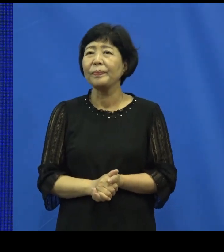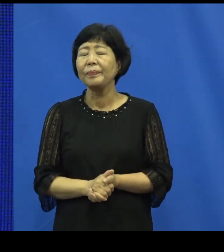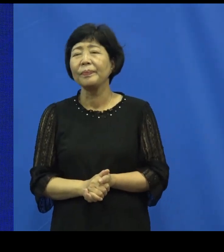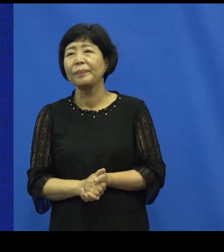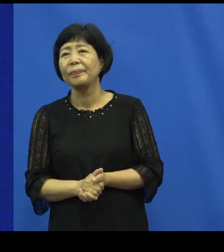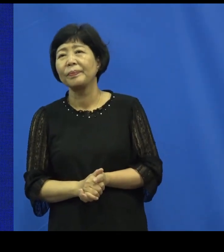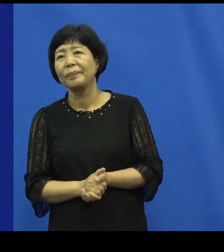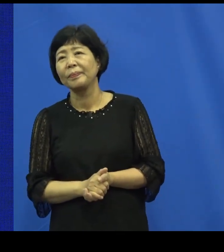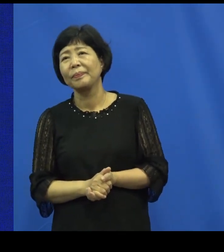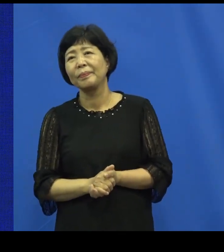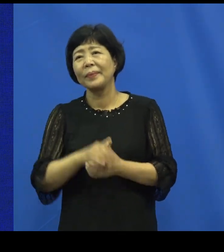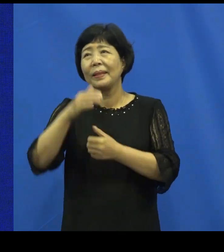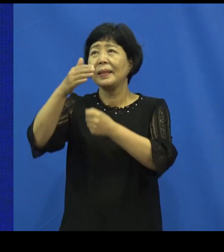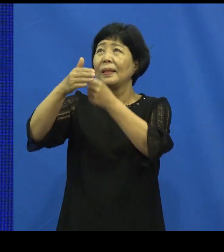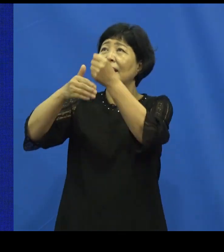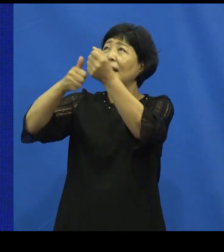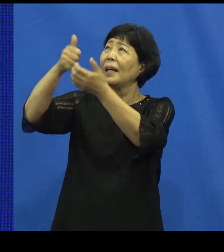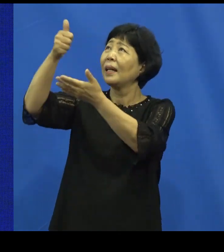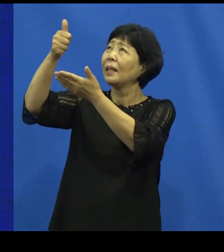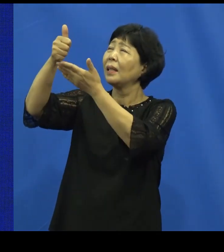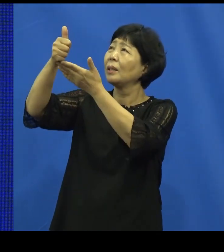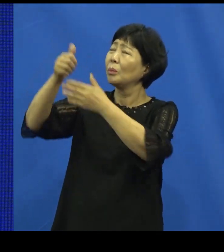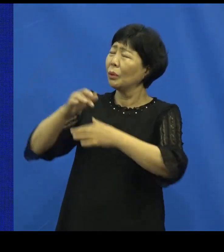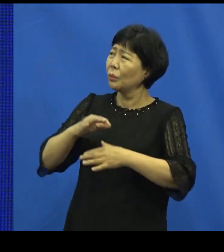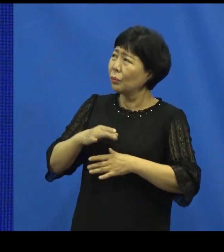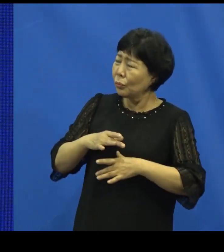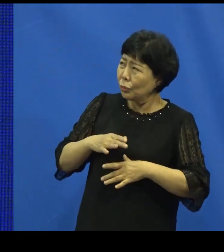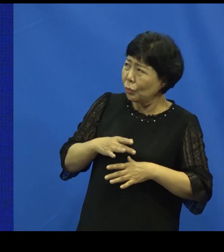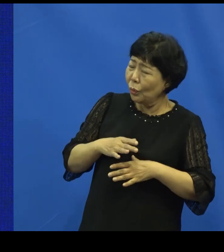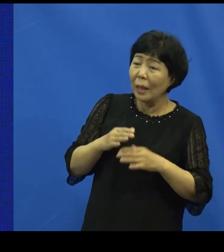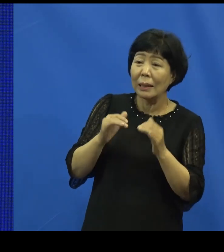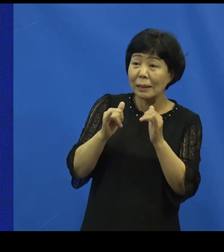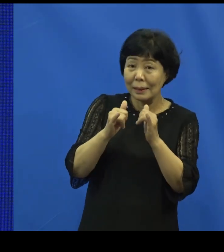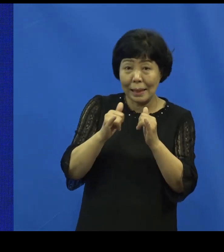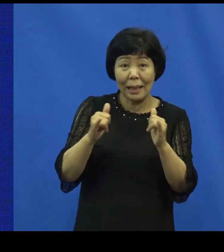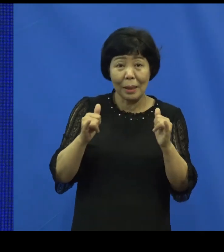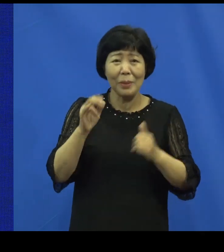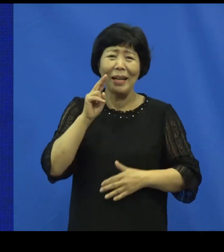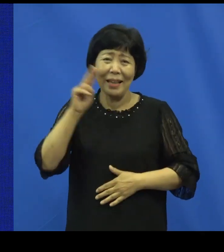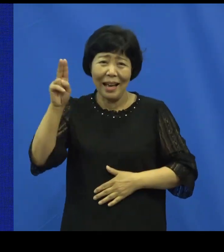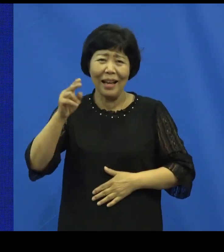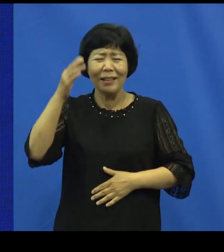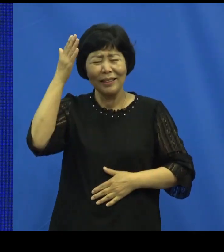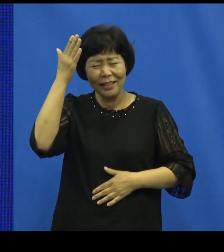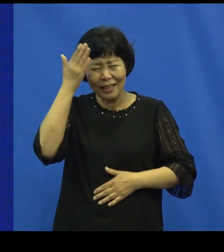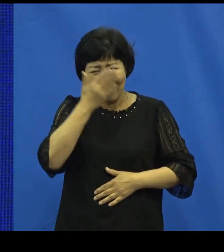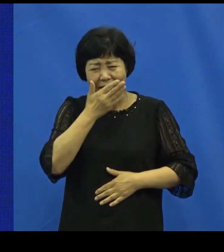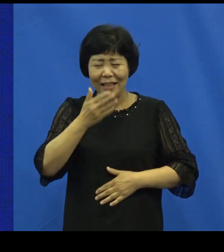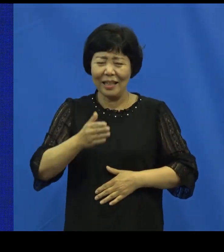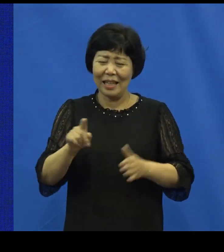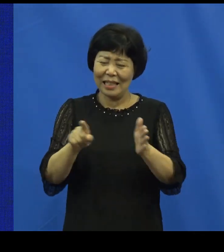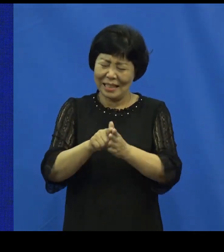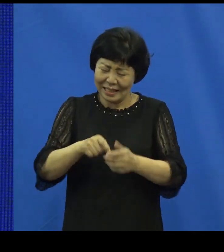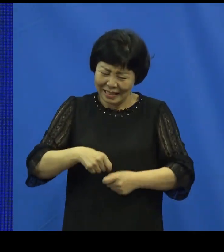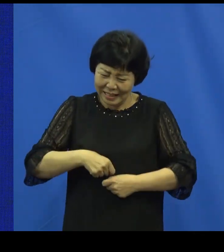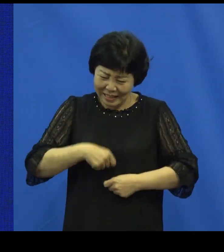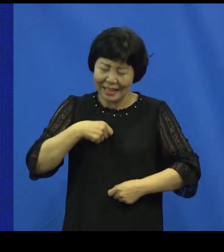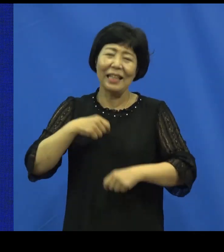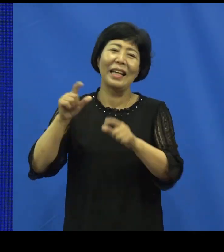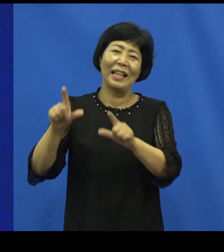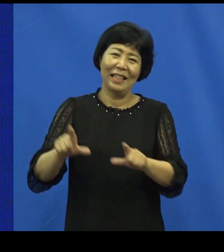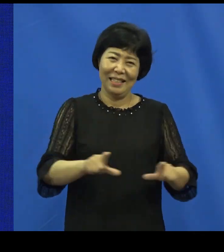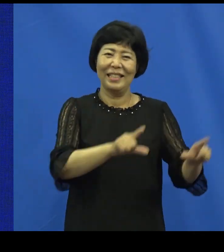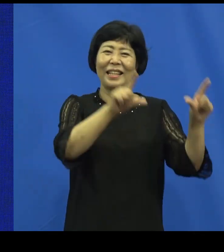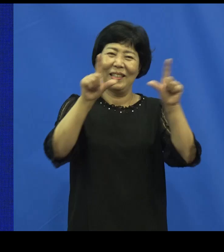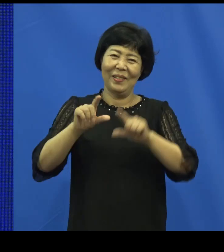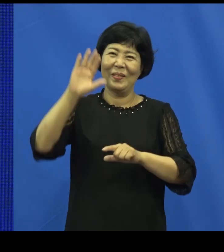그런데 여러분, 이런 하나님을 두려워하는 사람이 아니면 이런 삶을 살 수가 없어요. 그러니까 바벨론에서는 볼 수 없는 인재가